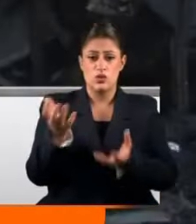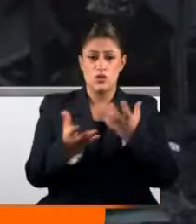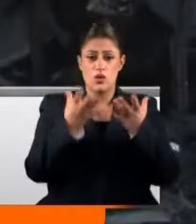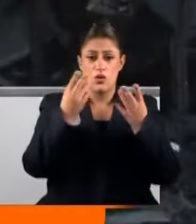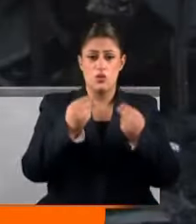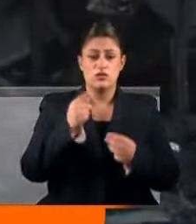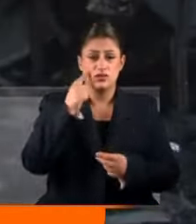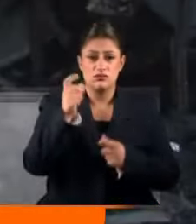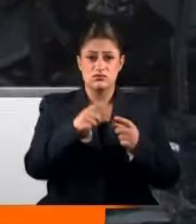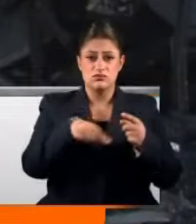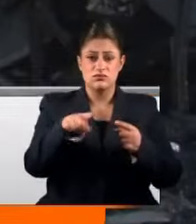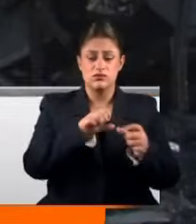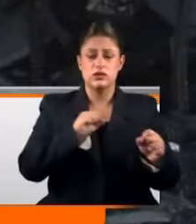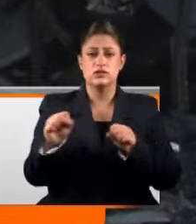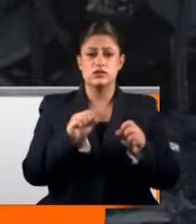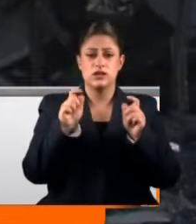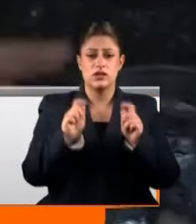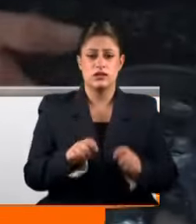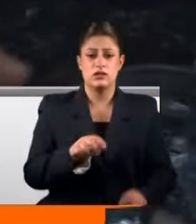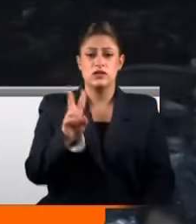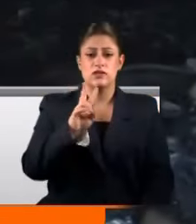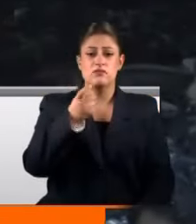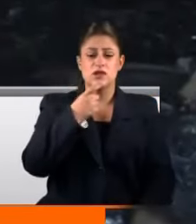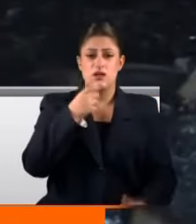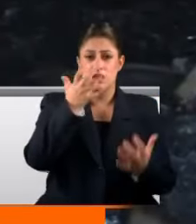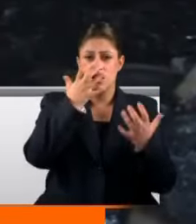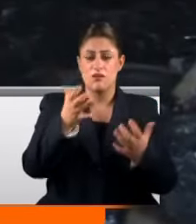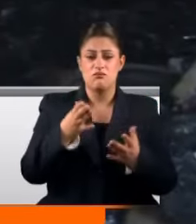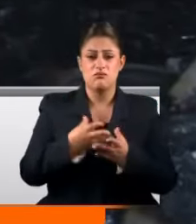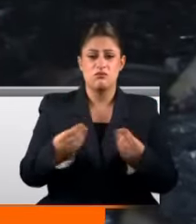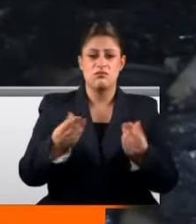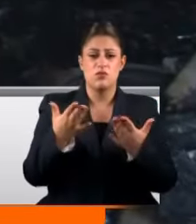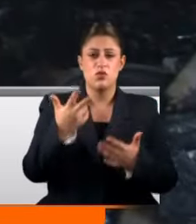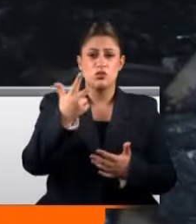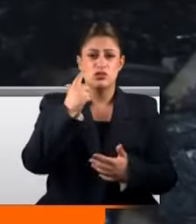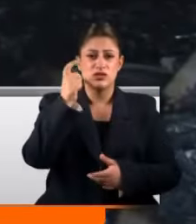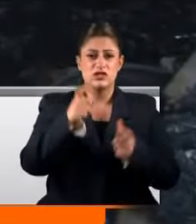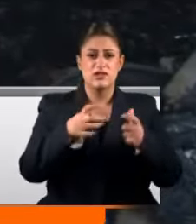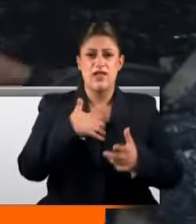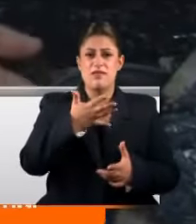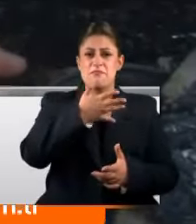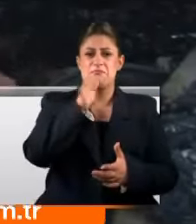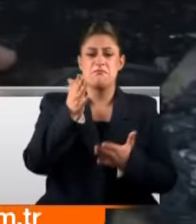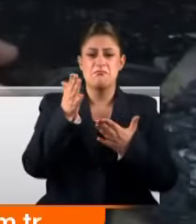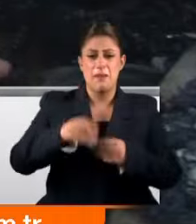20 yıllık emeğimizin yok oluşunu izledik burada. 3 tane kendini bilmez piknik yapacağım diye